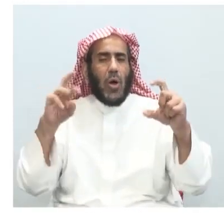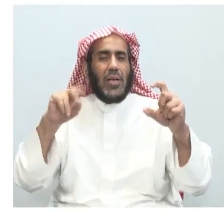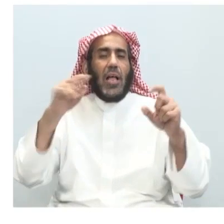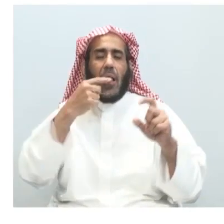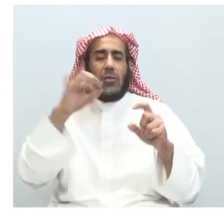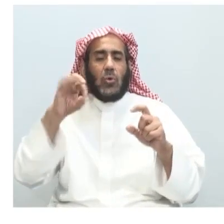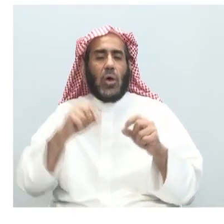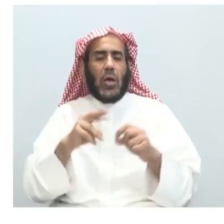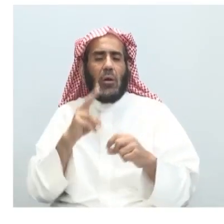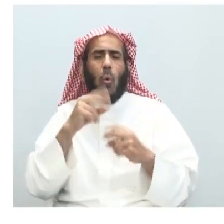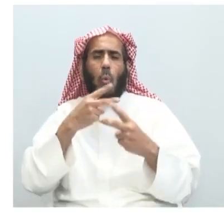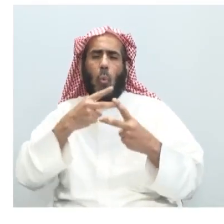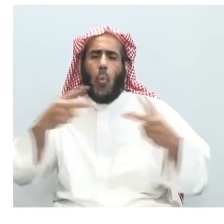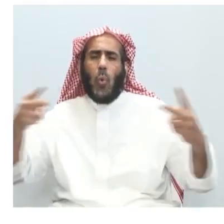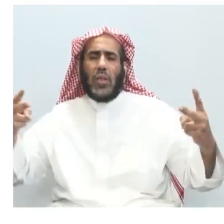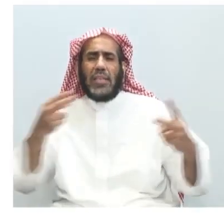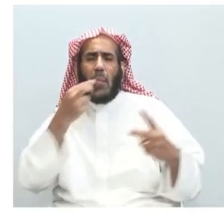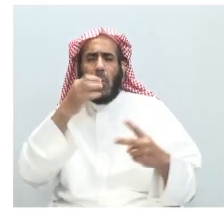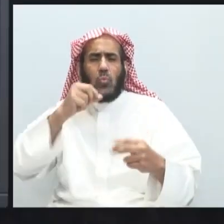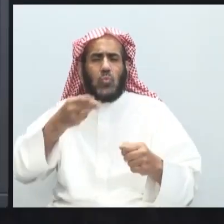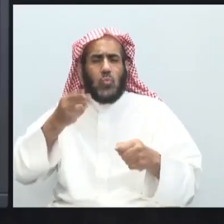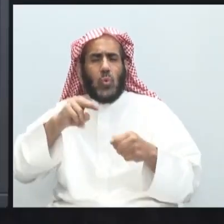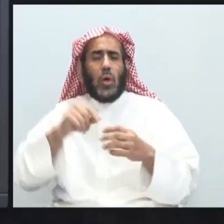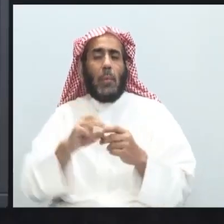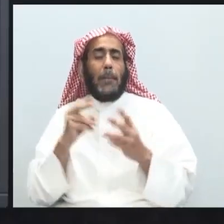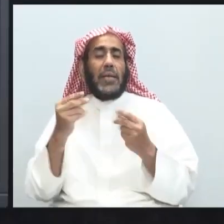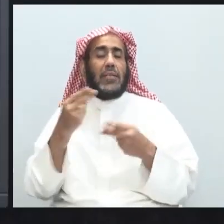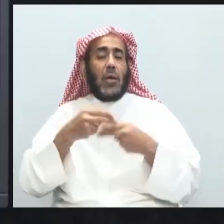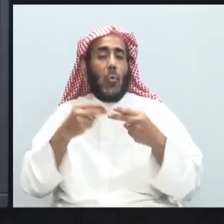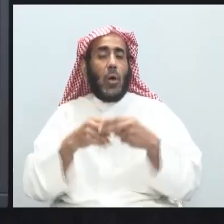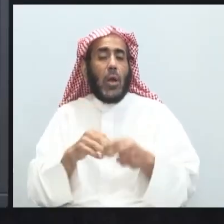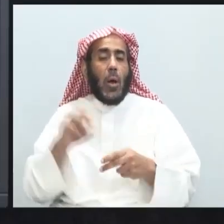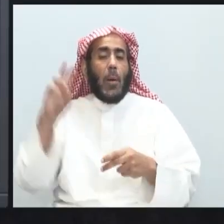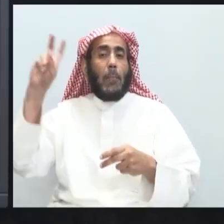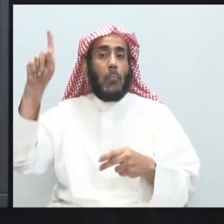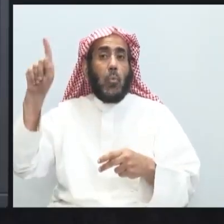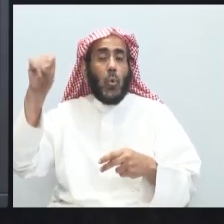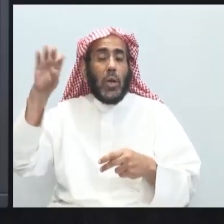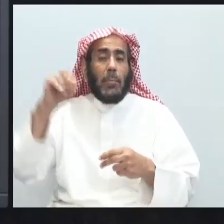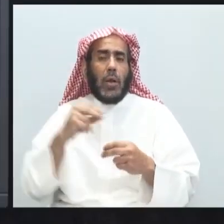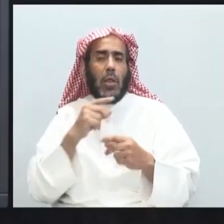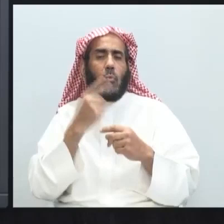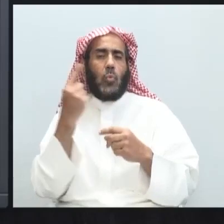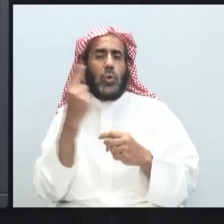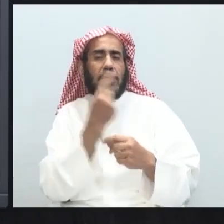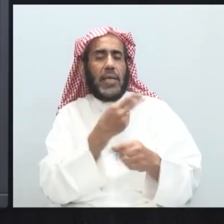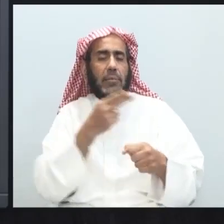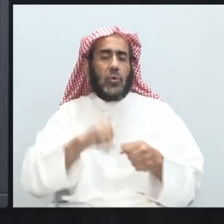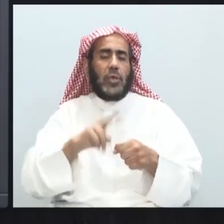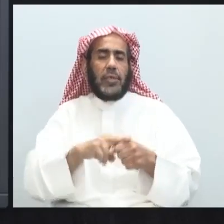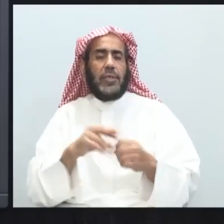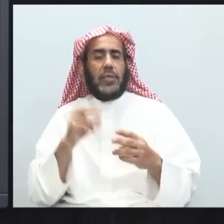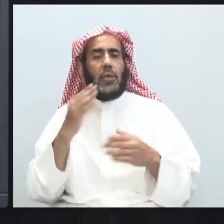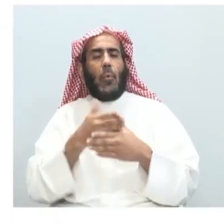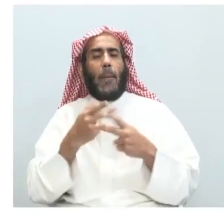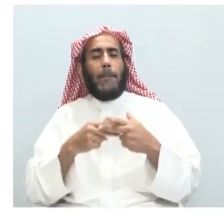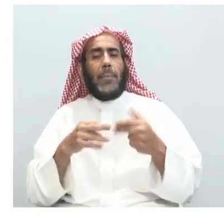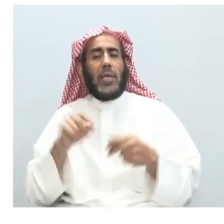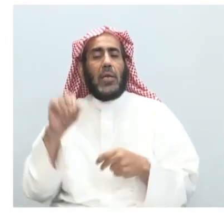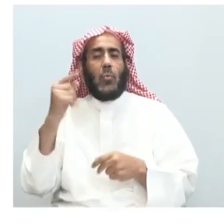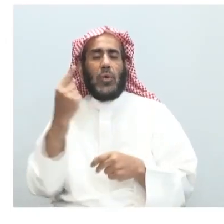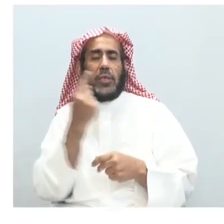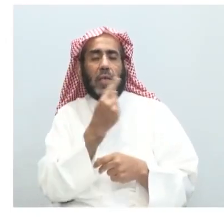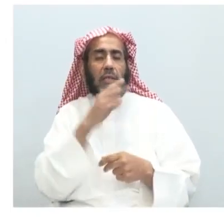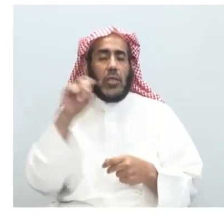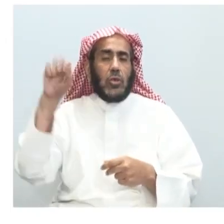نوع سكر عديد التسكر مما يتكون نحن قلنا بوليمر اذا وحدات متكرره اذا يتكون من وحدات